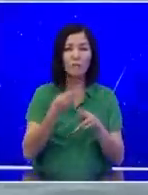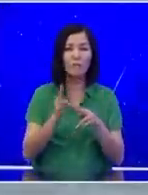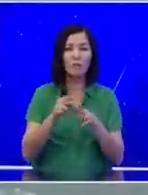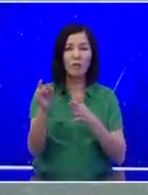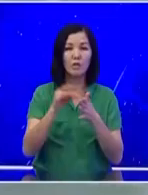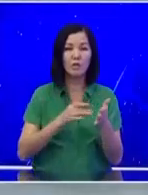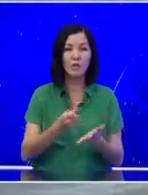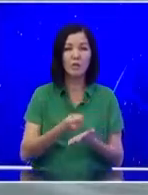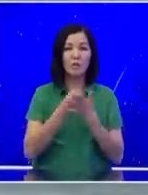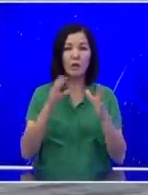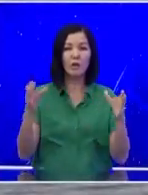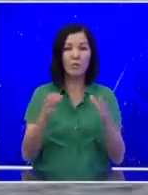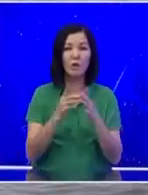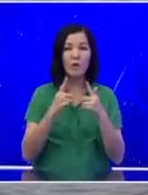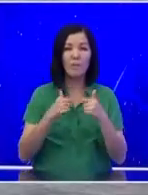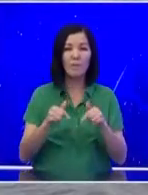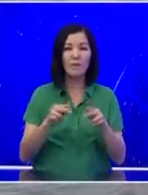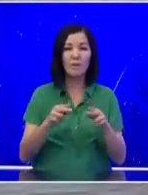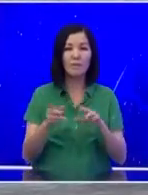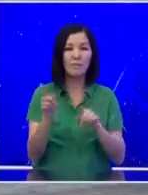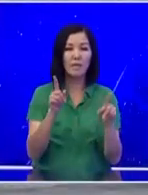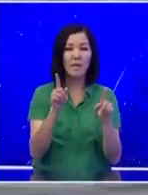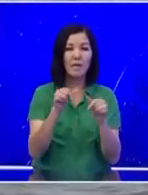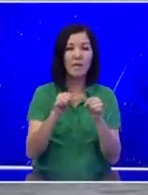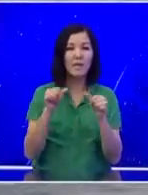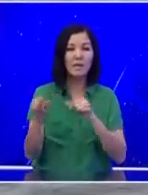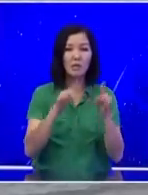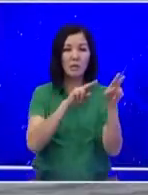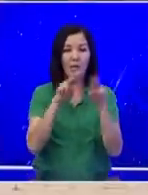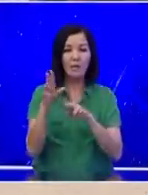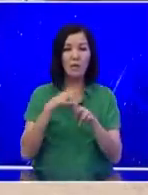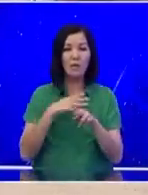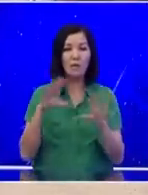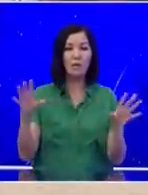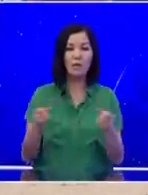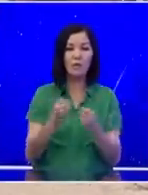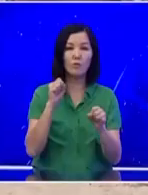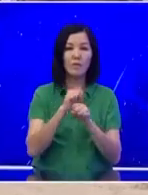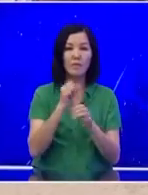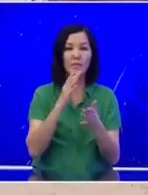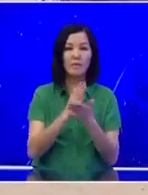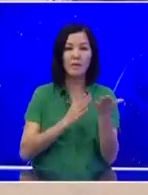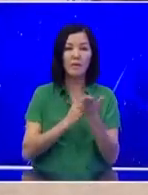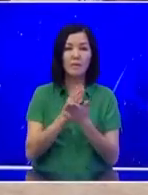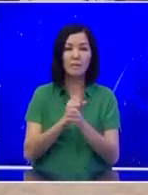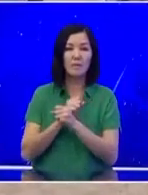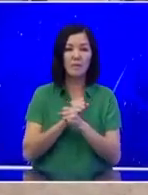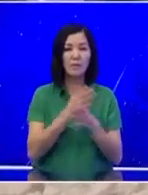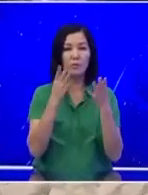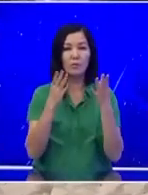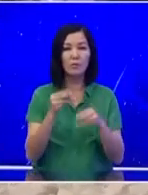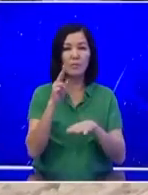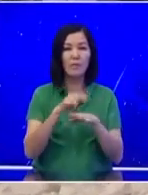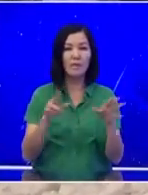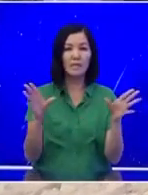құтқару жасағының мамандарымен ерекше бақылауда. Арнайы құтқару станциялары бар. Қызметкерлер демалыс және мереке күндері